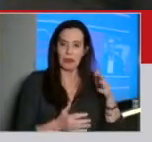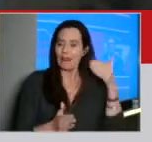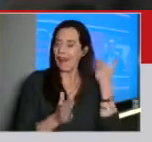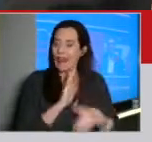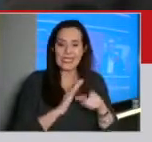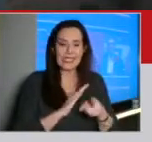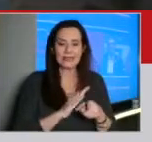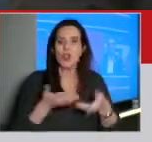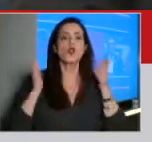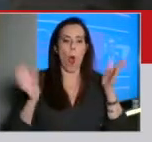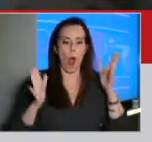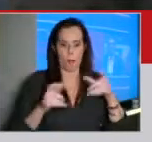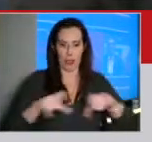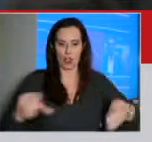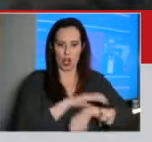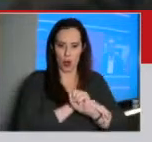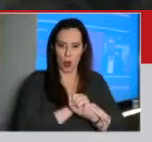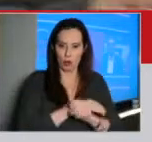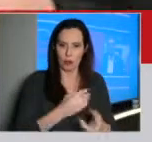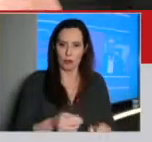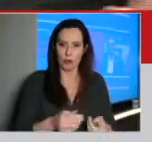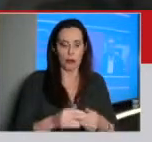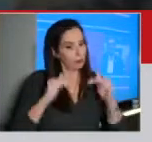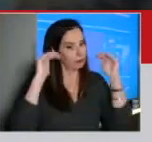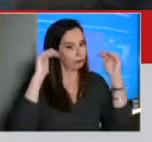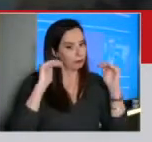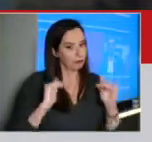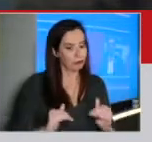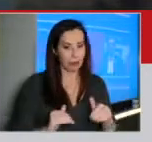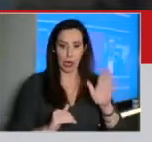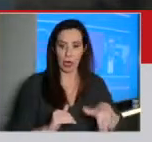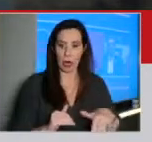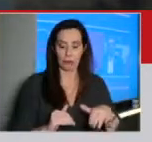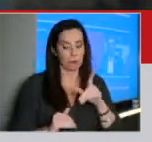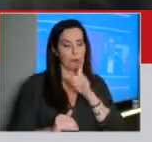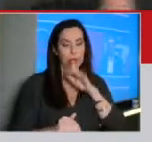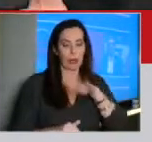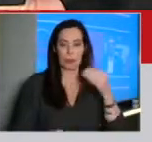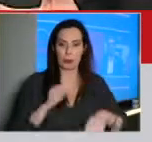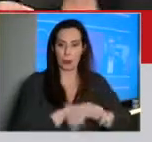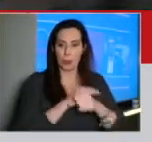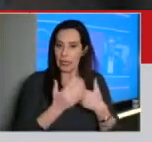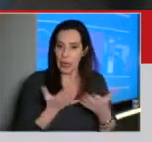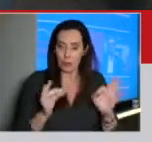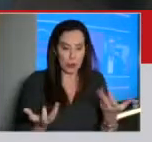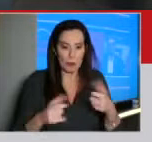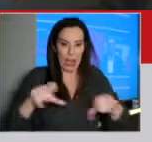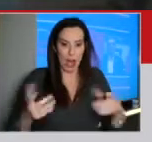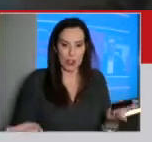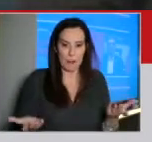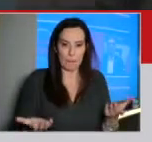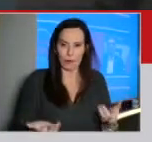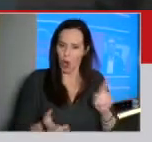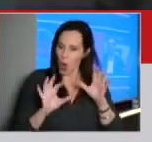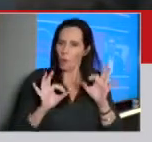בחוסר נוראי בכמות המגרשים, ובירידה ובצניחה גם בכמות הילדים שמשחקים כדורגל, כי אין ממש איפה לשחק היום.